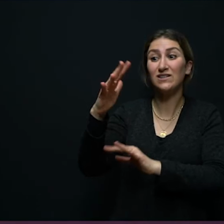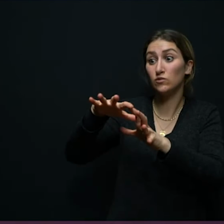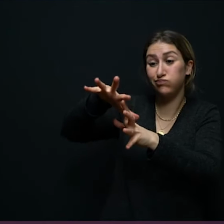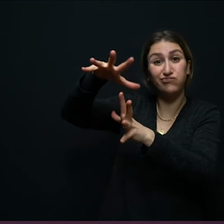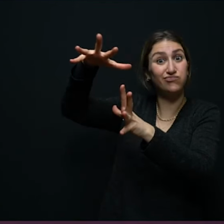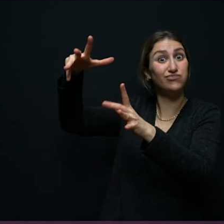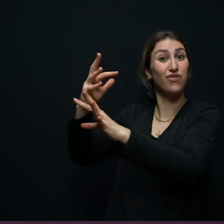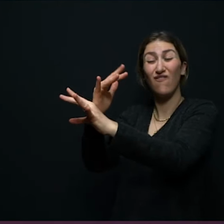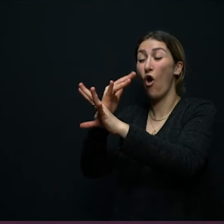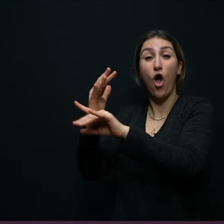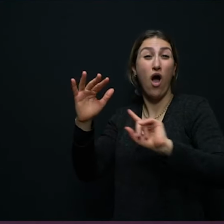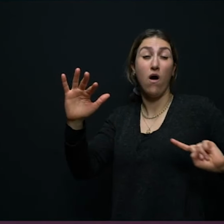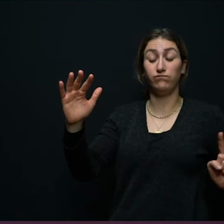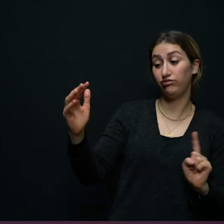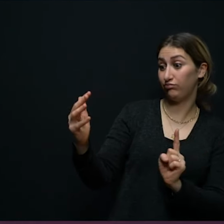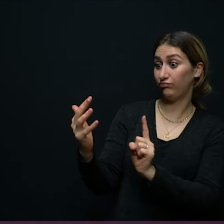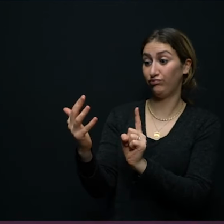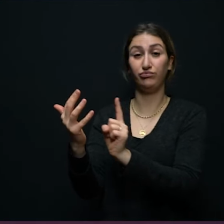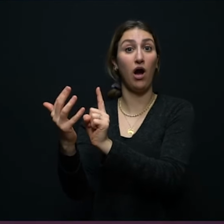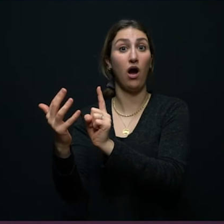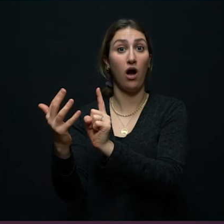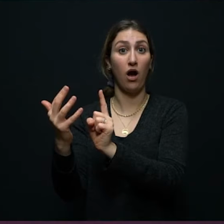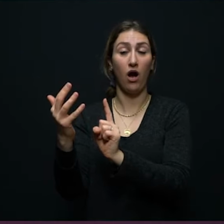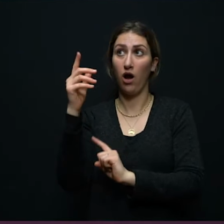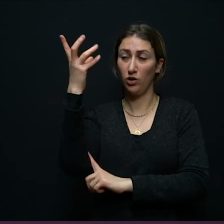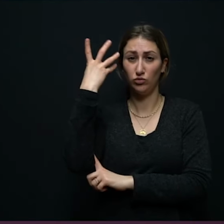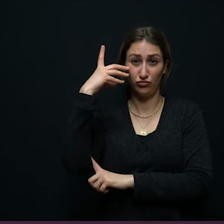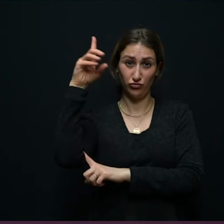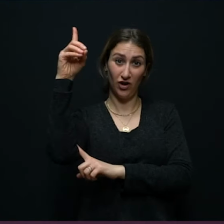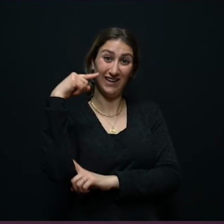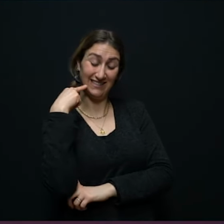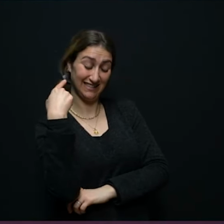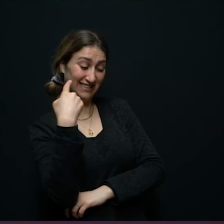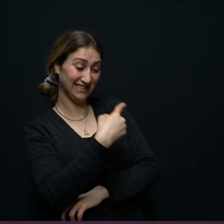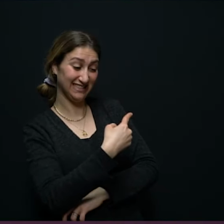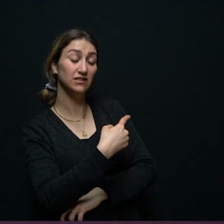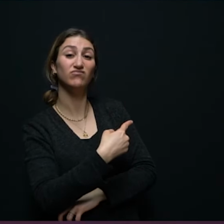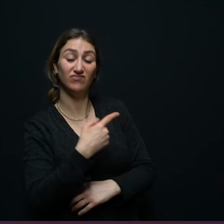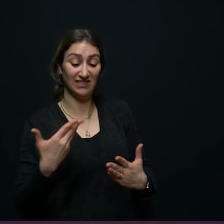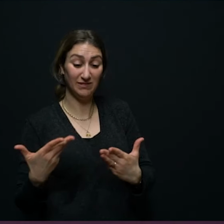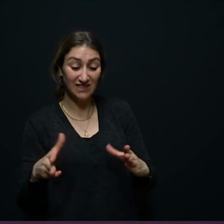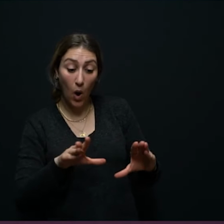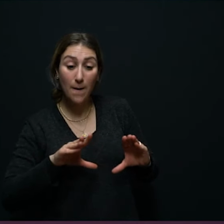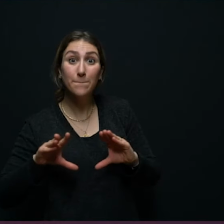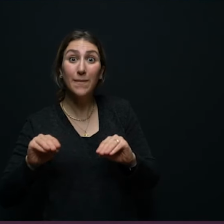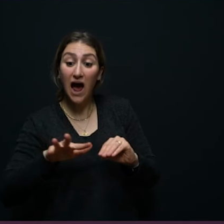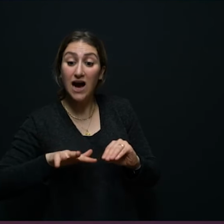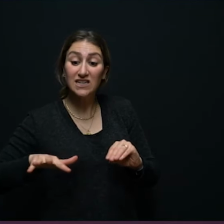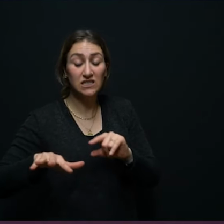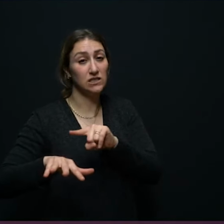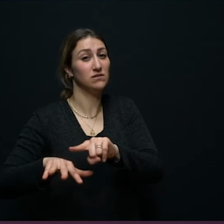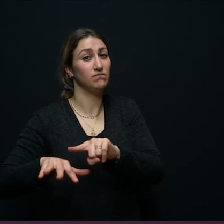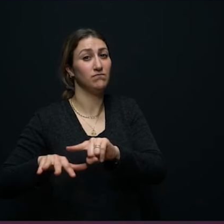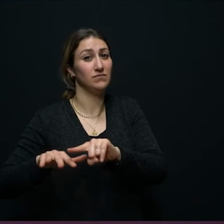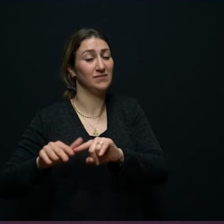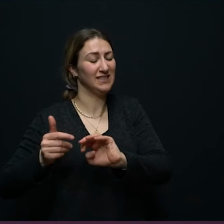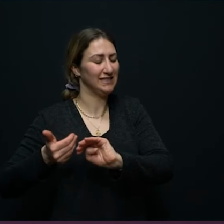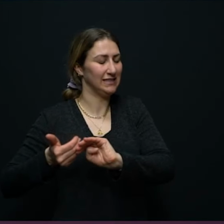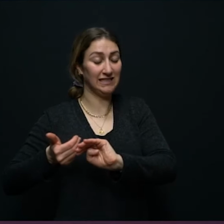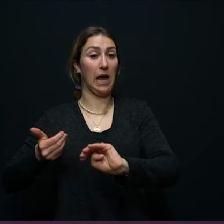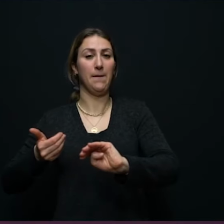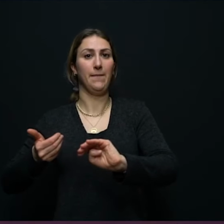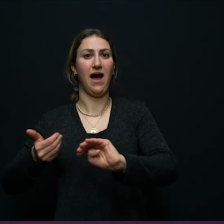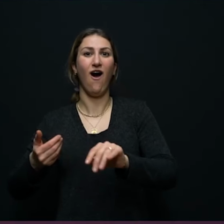c'est le même mot que st un lieu mis à part dans le temps tout dans le tabernacle il y avait le lieu saint et il y avait le lieu